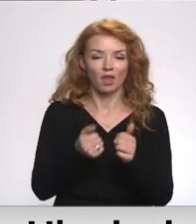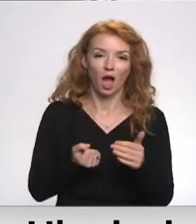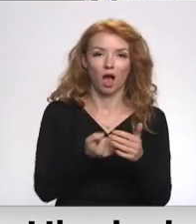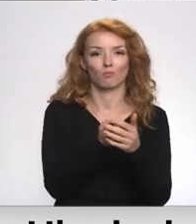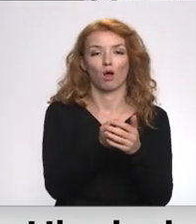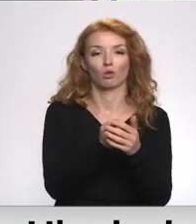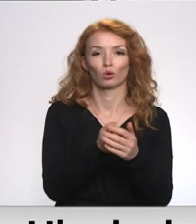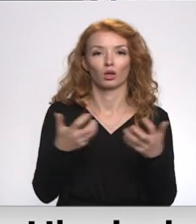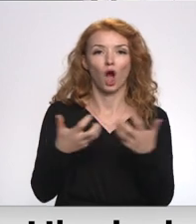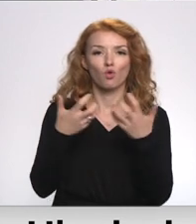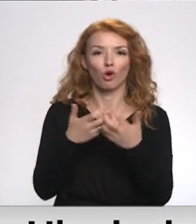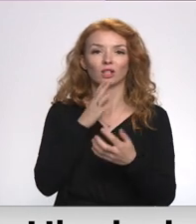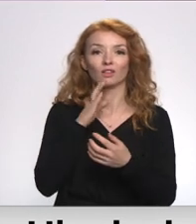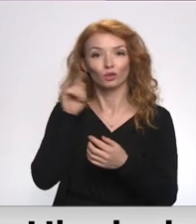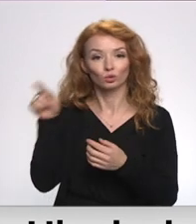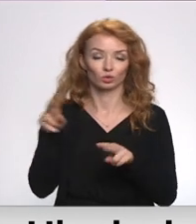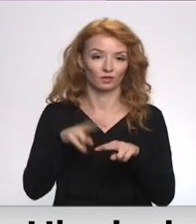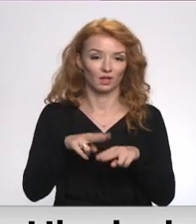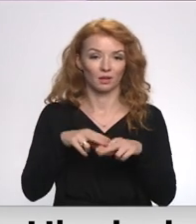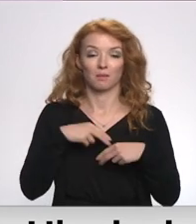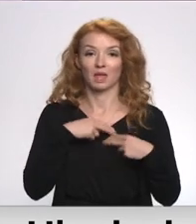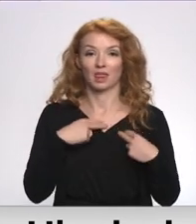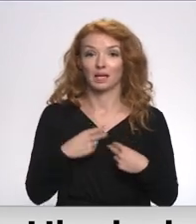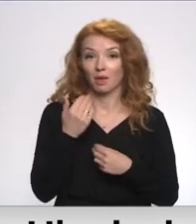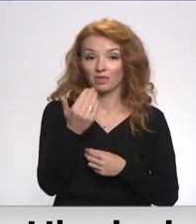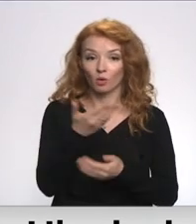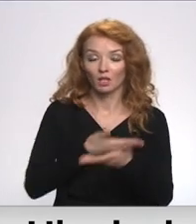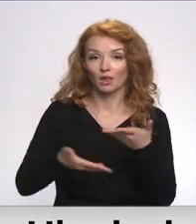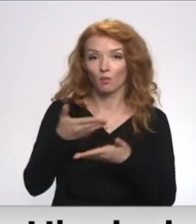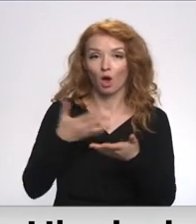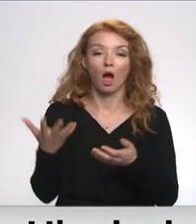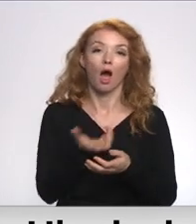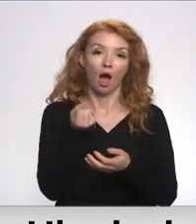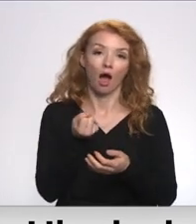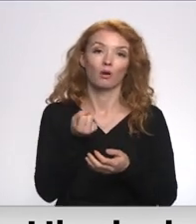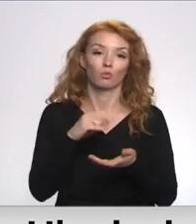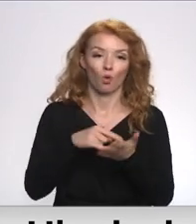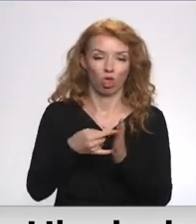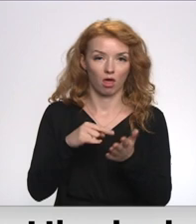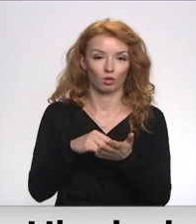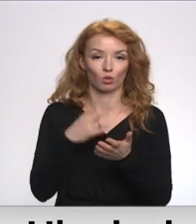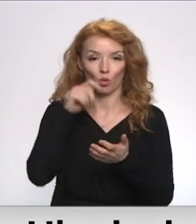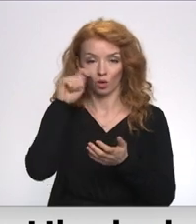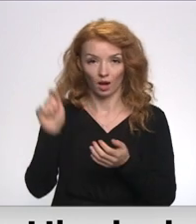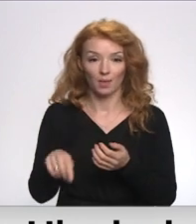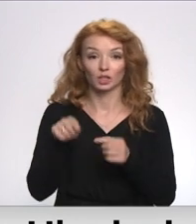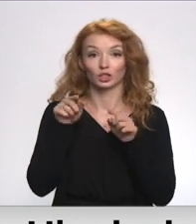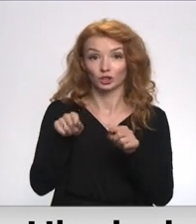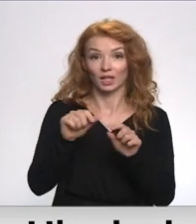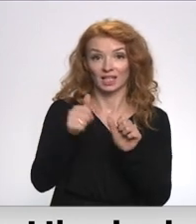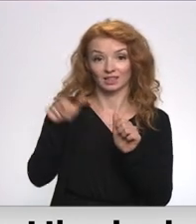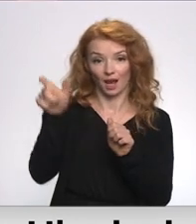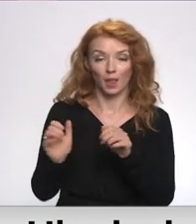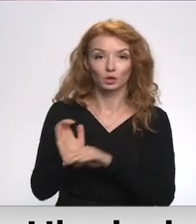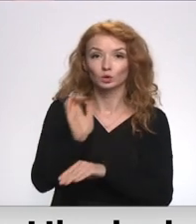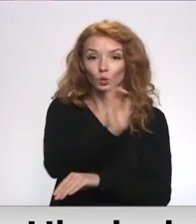frontē karojošās sievietes. Biedrība Tev sadarbojas ar projektu Zemļečki. Šie ir Ukrainas dizaineri, kas sūta